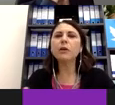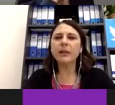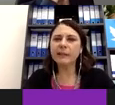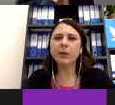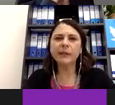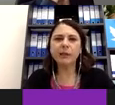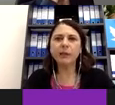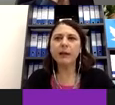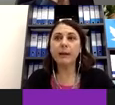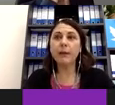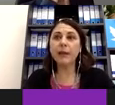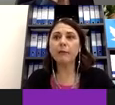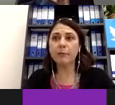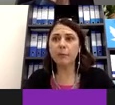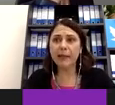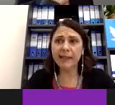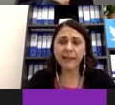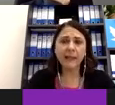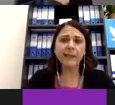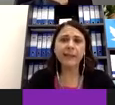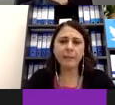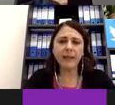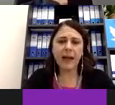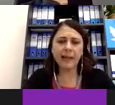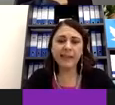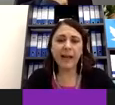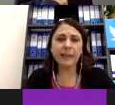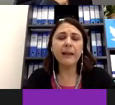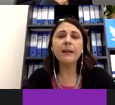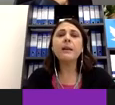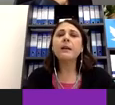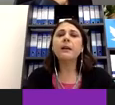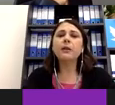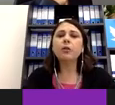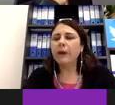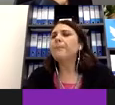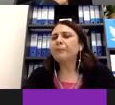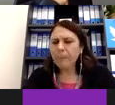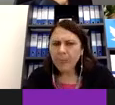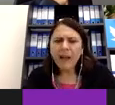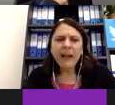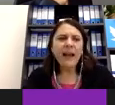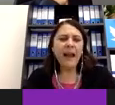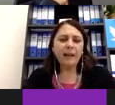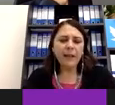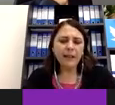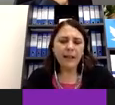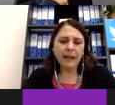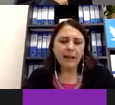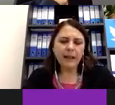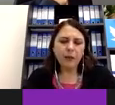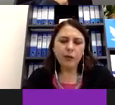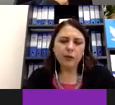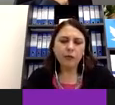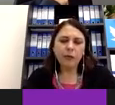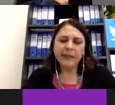un botta a risposta di un che proviene da una popolare serie televisiva americana Scandal eh dove eh alla fine della